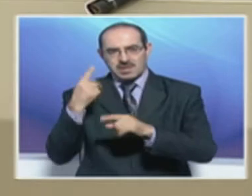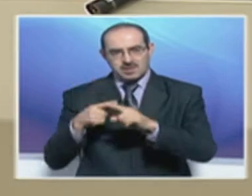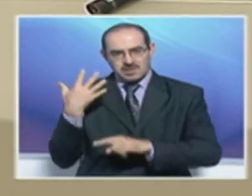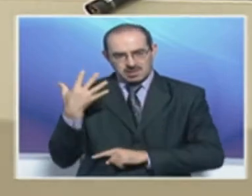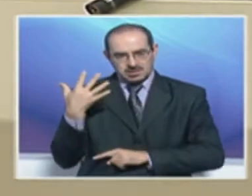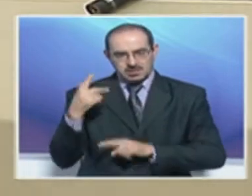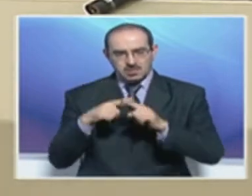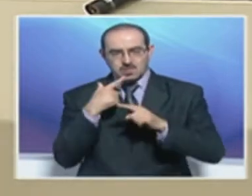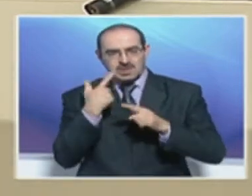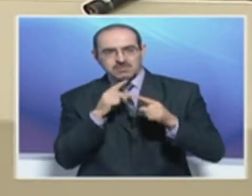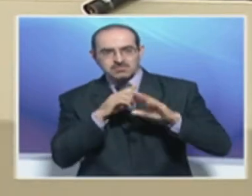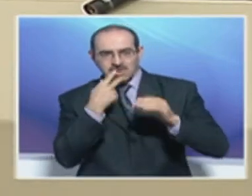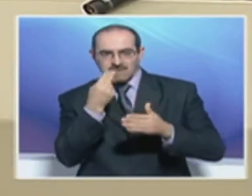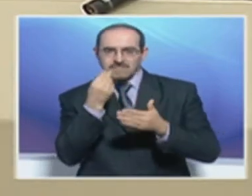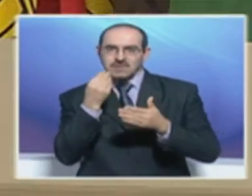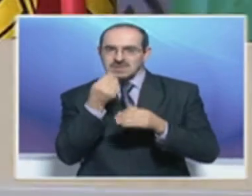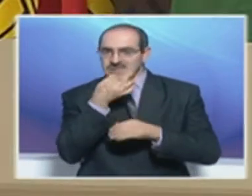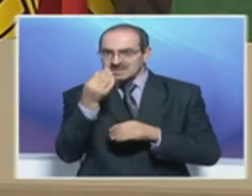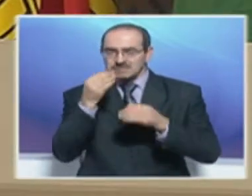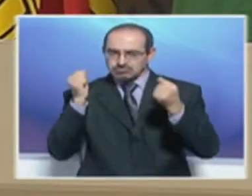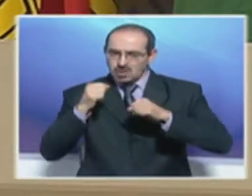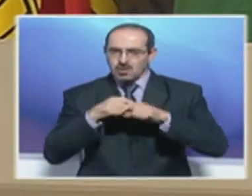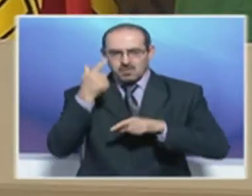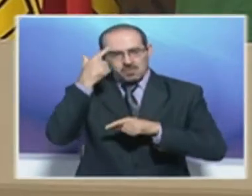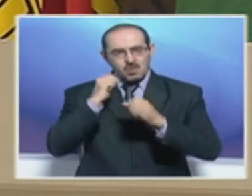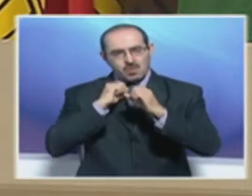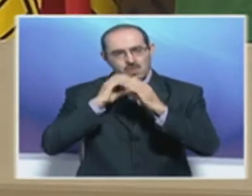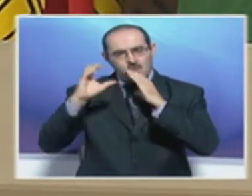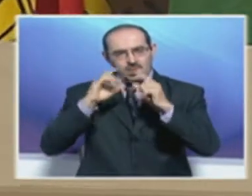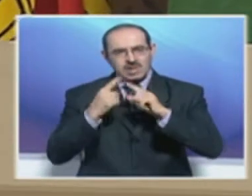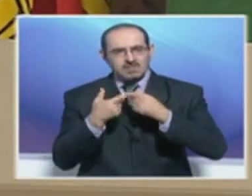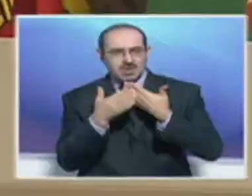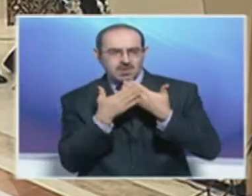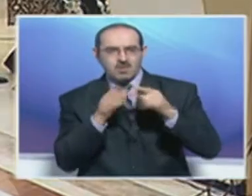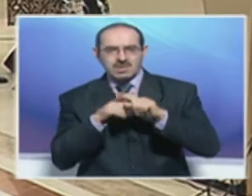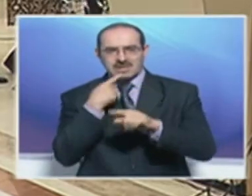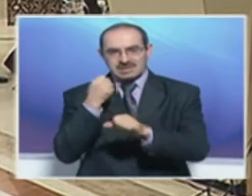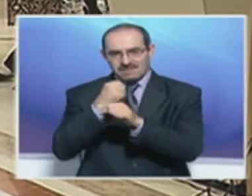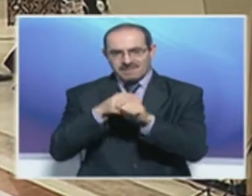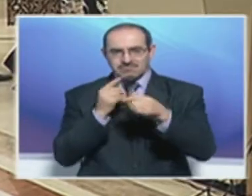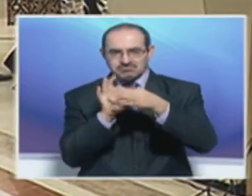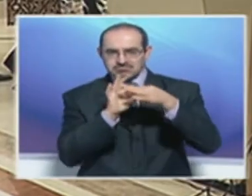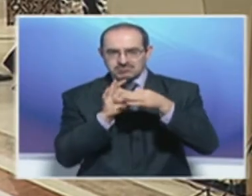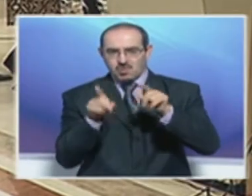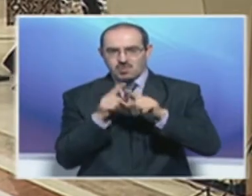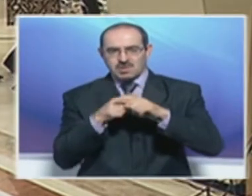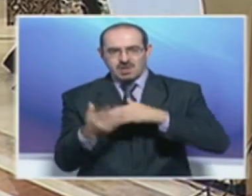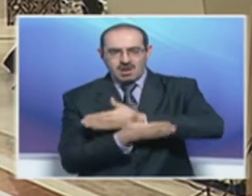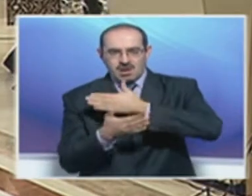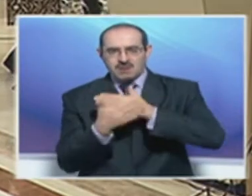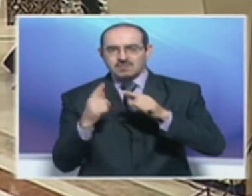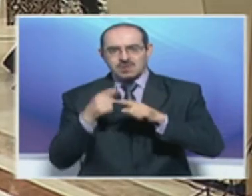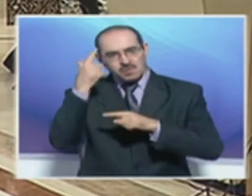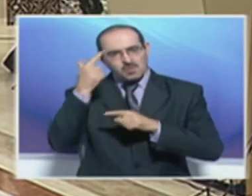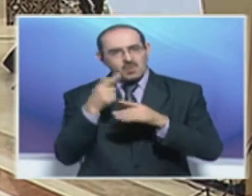5+5 تجديد الالتزام بمواصلة الحوار والتشاور والعمل المشترك ودعم الجهود